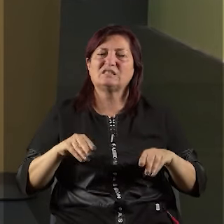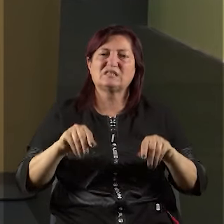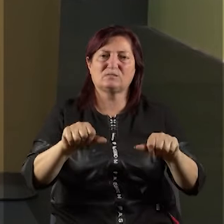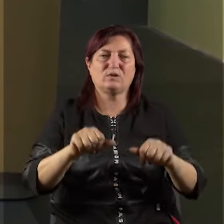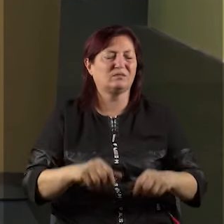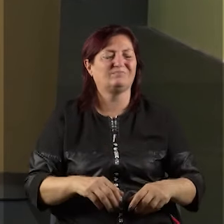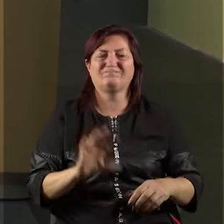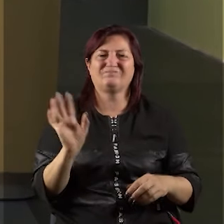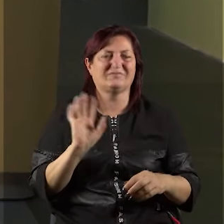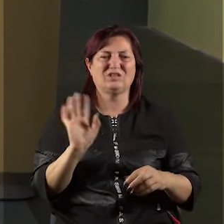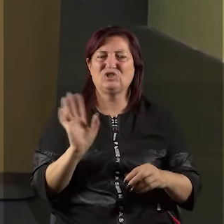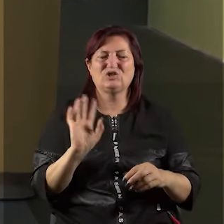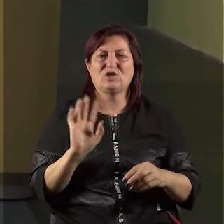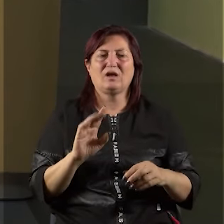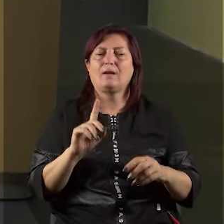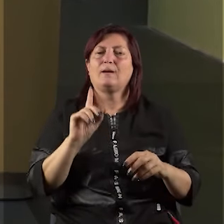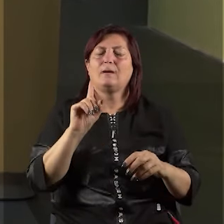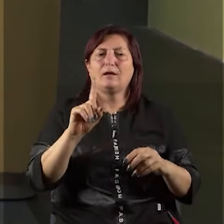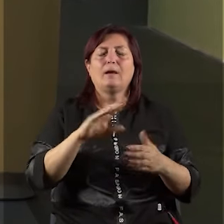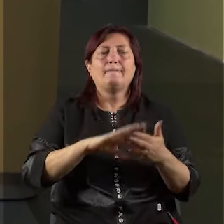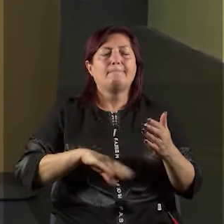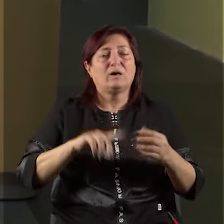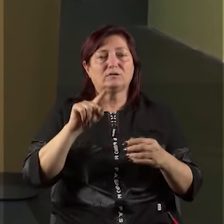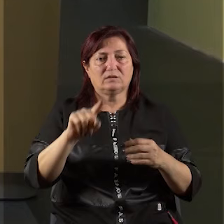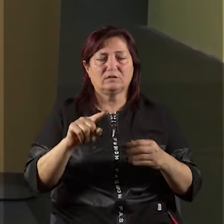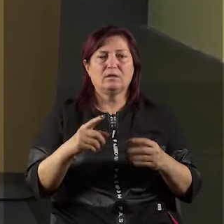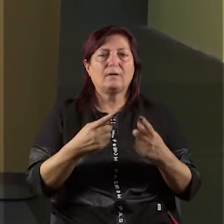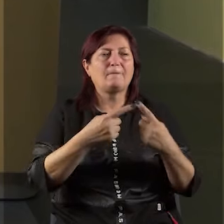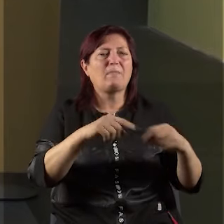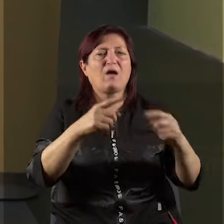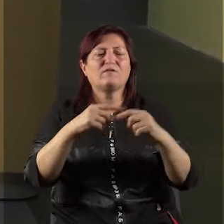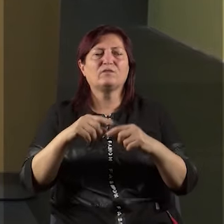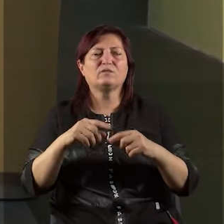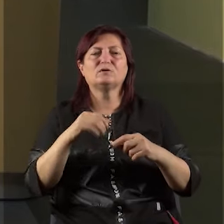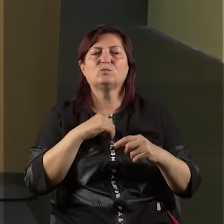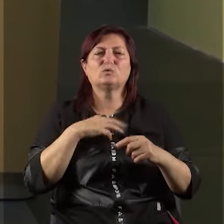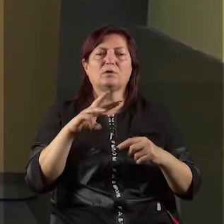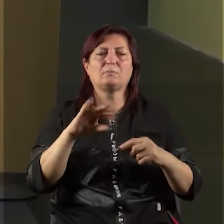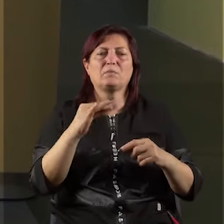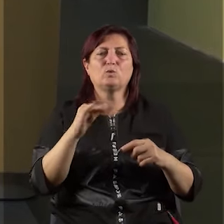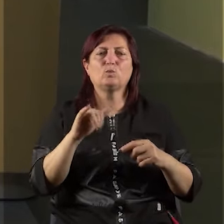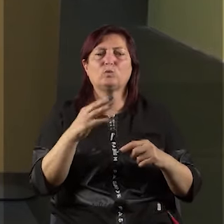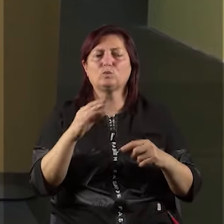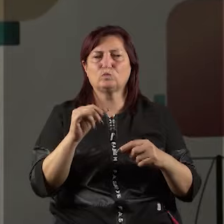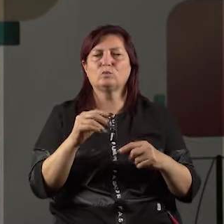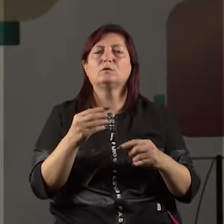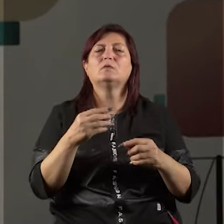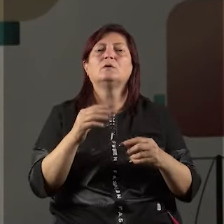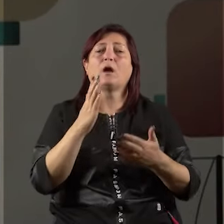Չէ, այսպես է, բացի դա, ասեմ ձեզ, միավորումներն ու միությունները գոյություն ունեն,